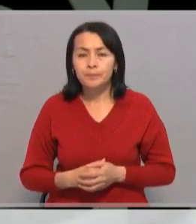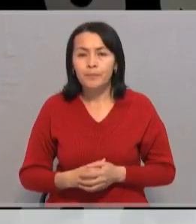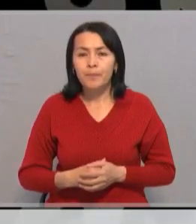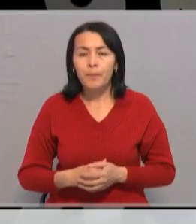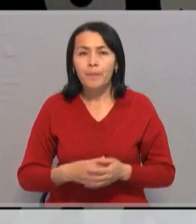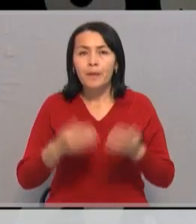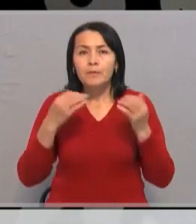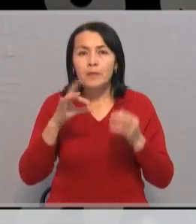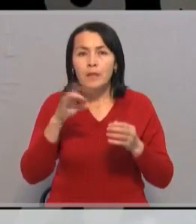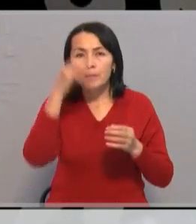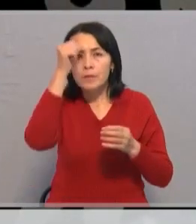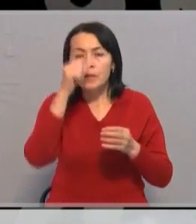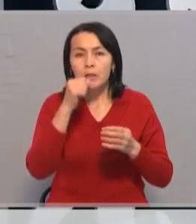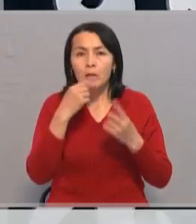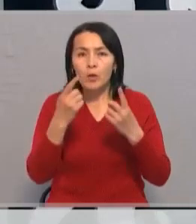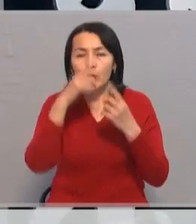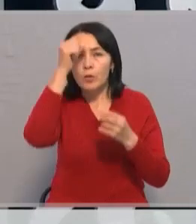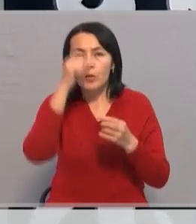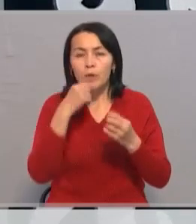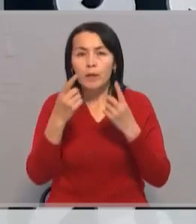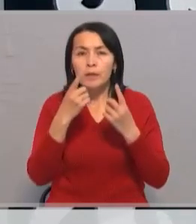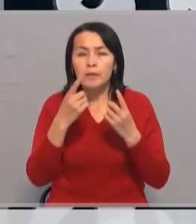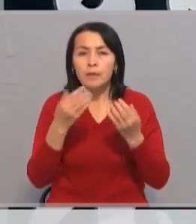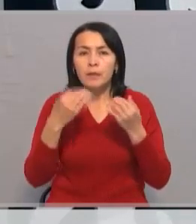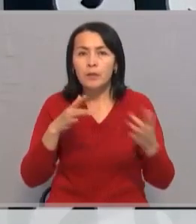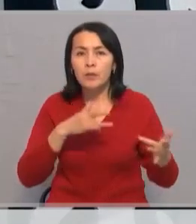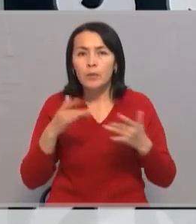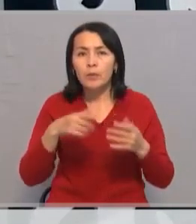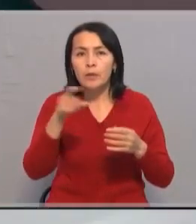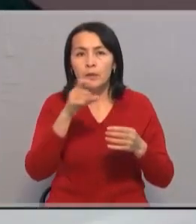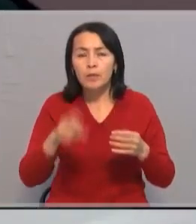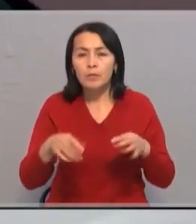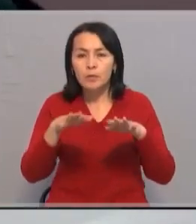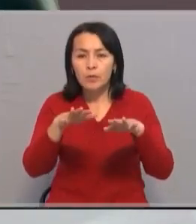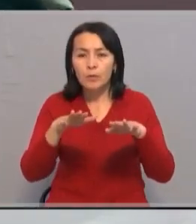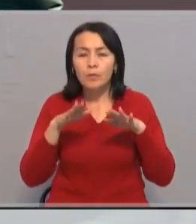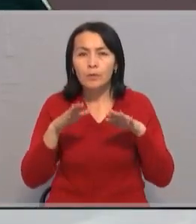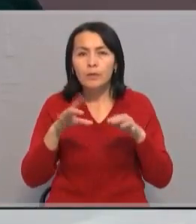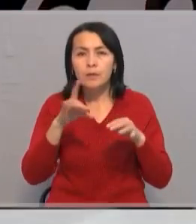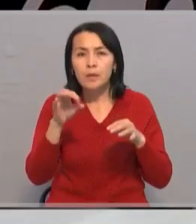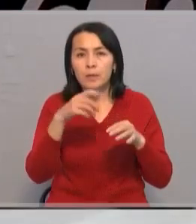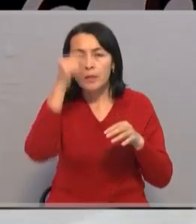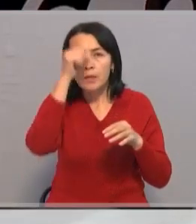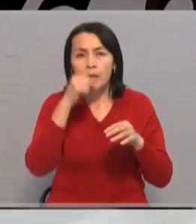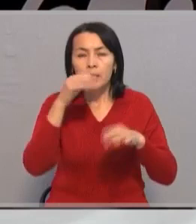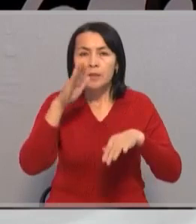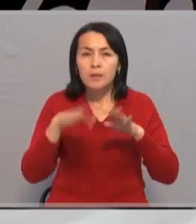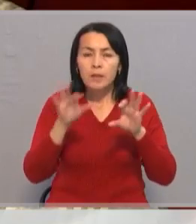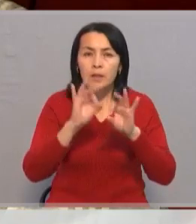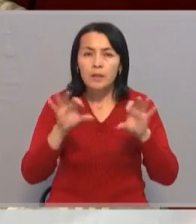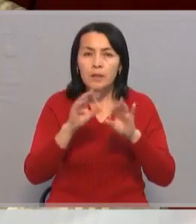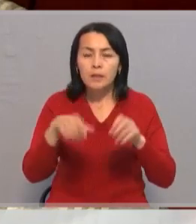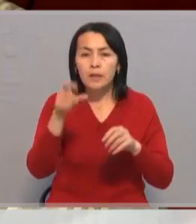Mübarek Ramazan ayı ayların sultanı. Kasiyetti ayda öner adamları tağılımdı koyulumdar arkılı Ramazan ayının erekşeliklerin